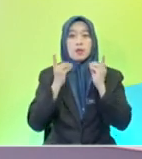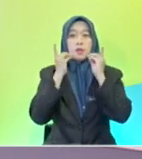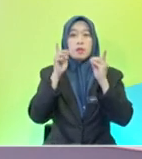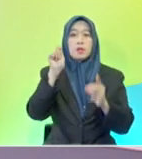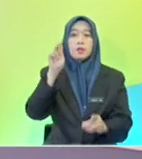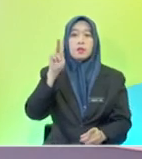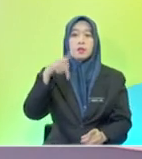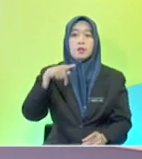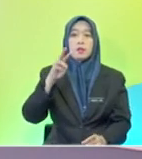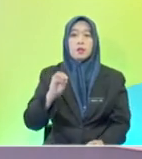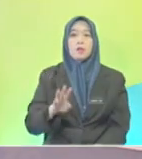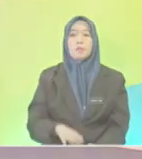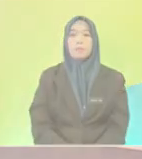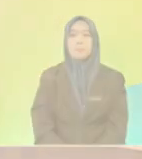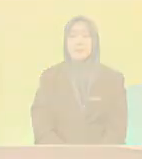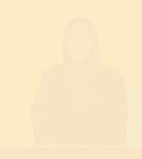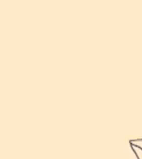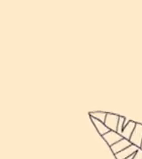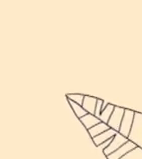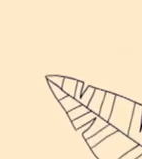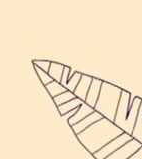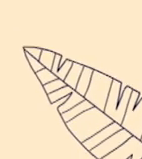TV KPM.